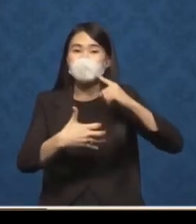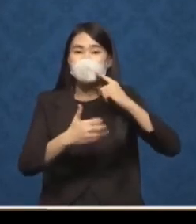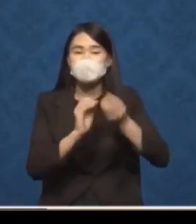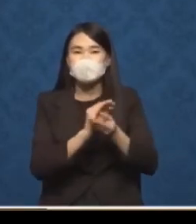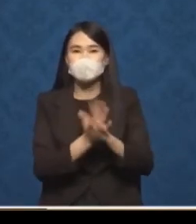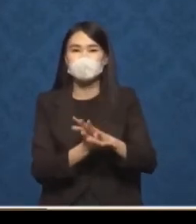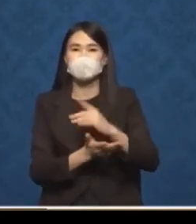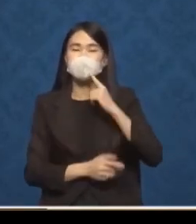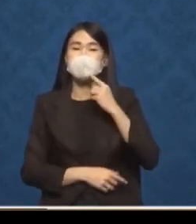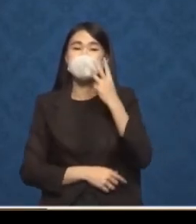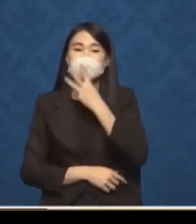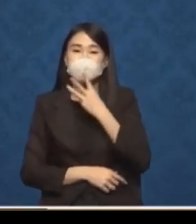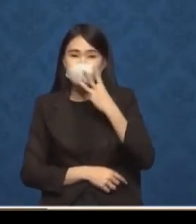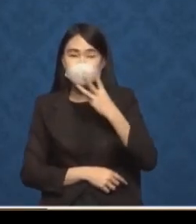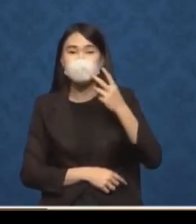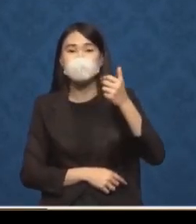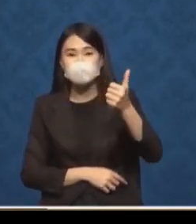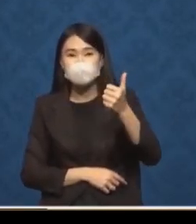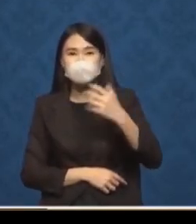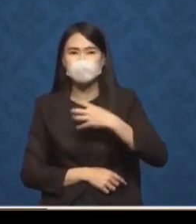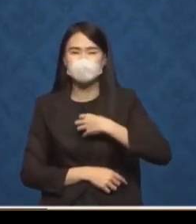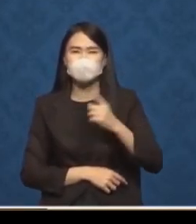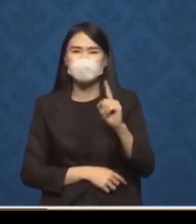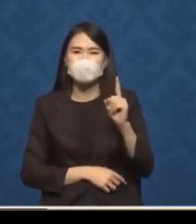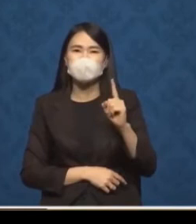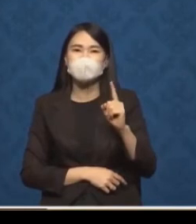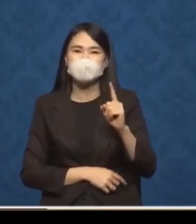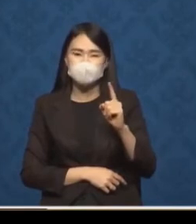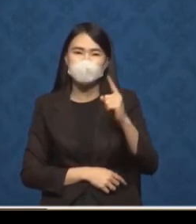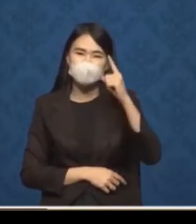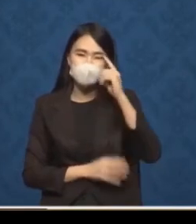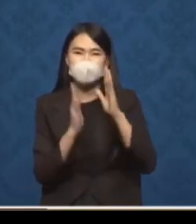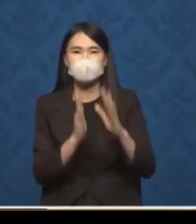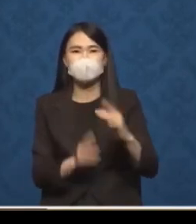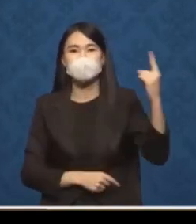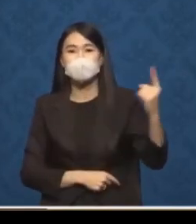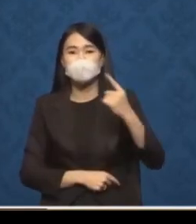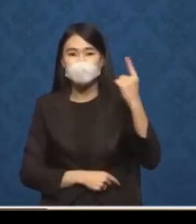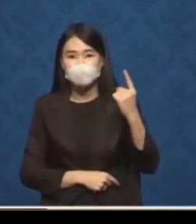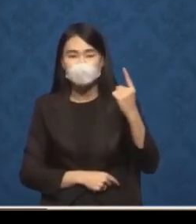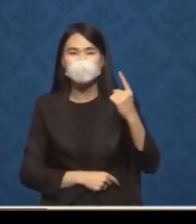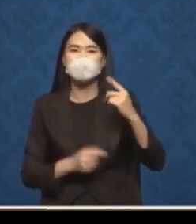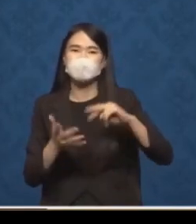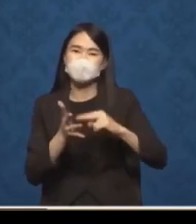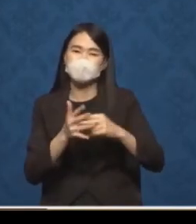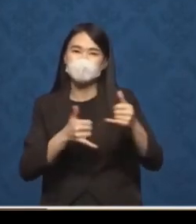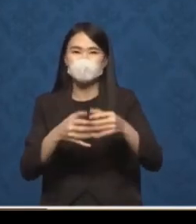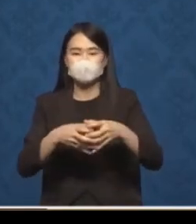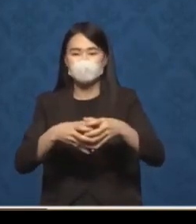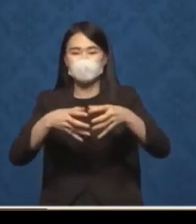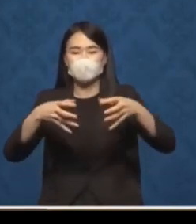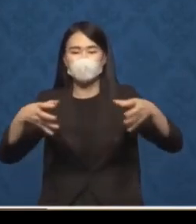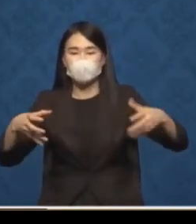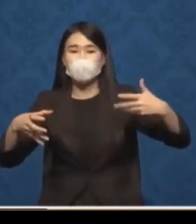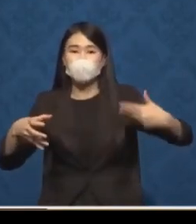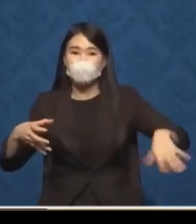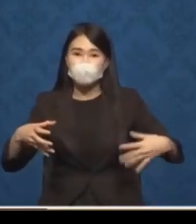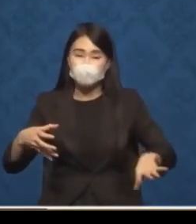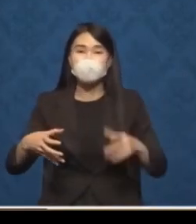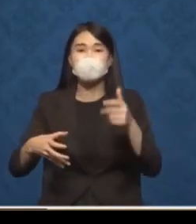จืดเพื่อรองรับนักท่องเที่ยวหรือรองรับการขยายตัวทางการท่องเที่ยว